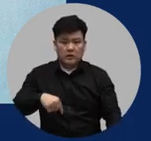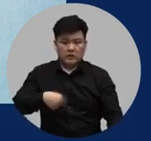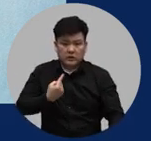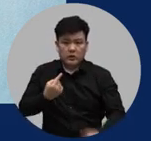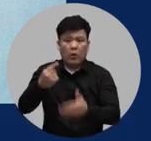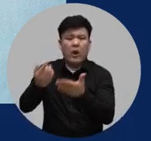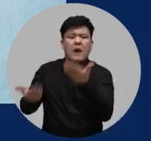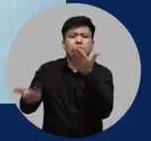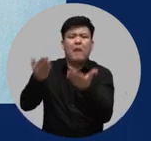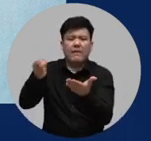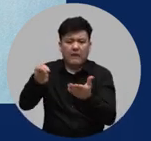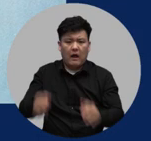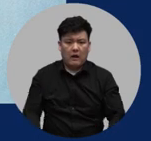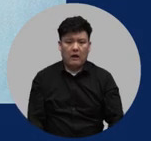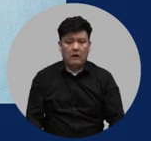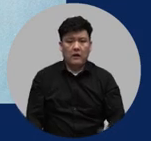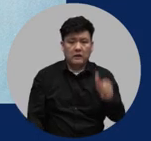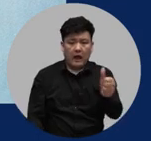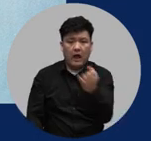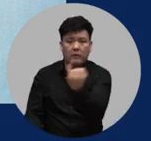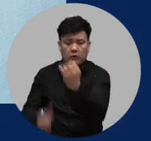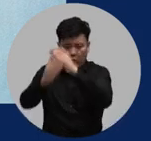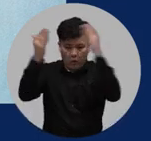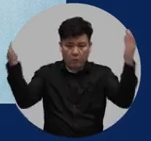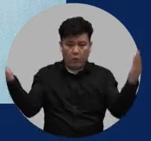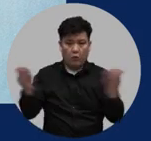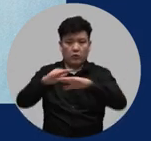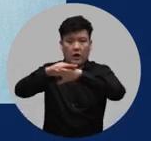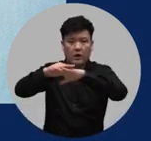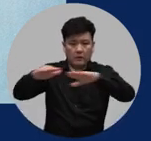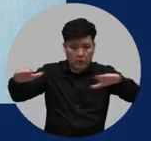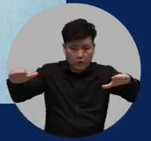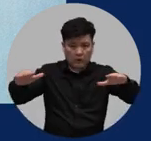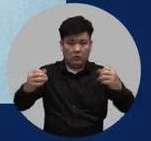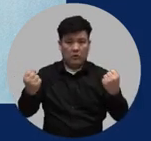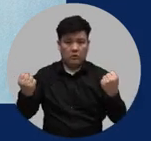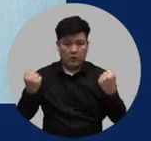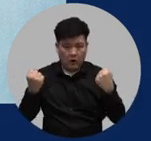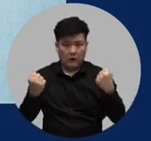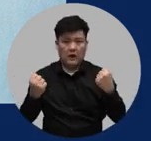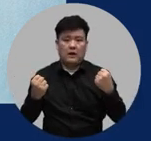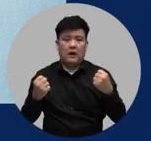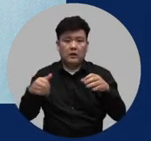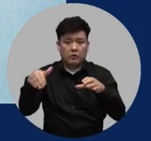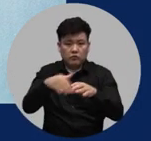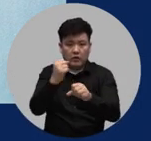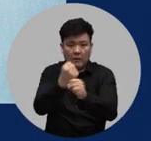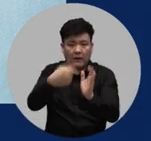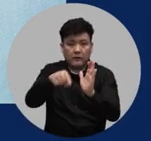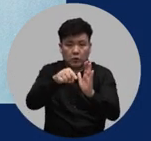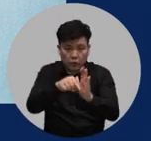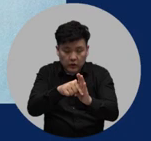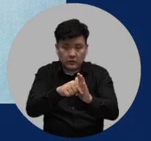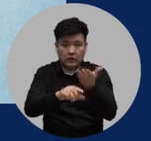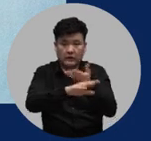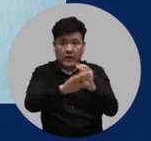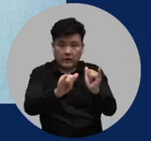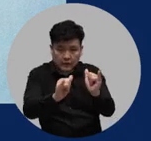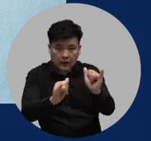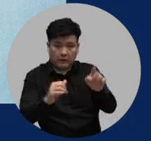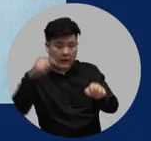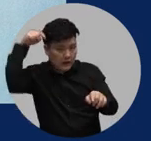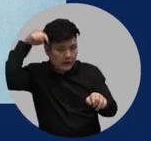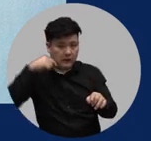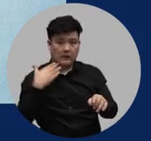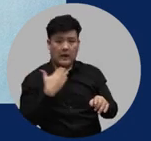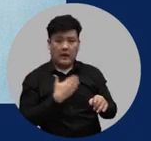판단입니다. 남녀 모두가 평등하고 건강한 직장 문화를 만들기 위해서는 상대방의 느낌과 감정이